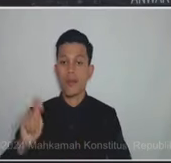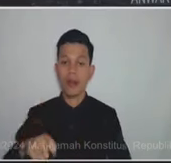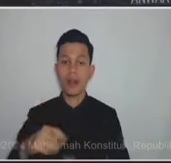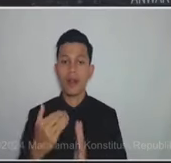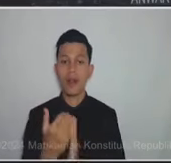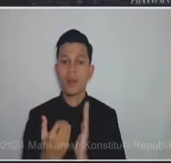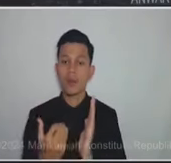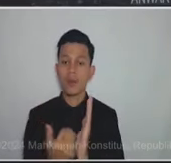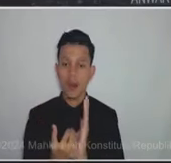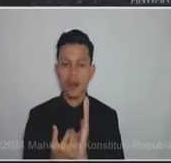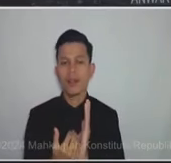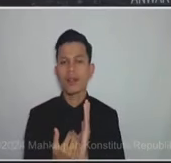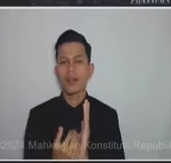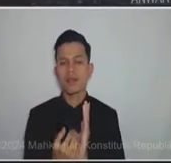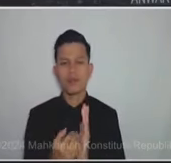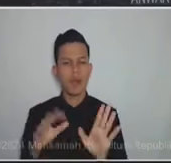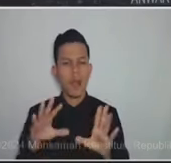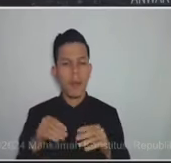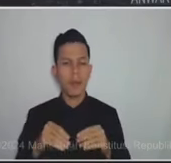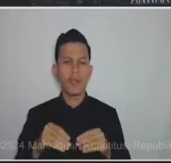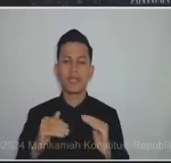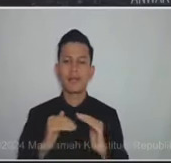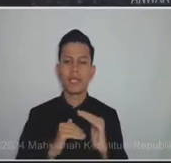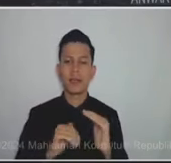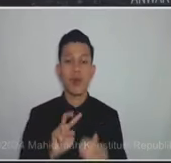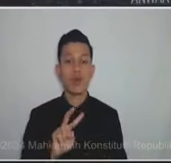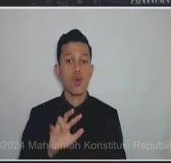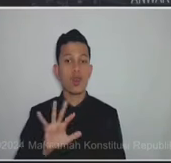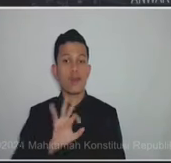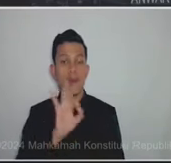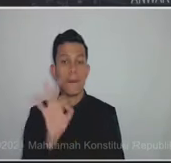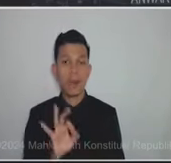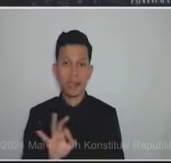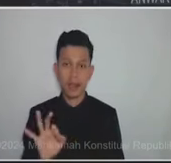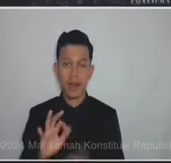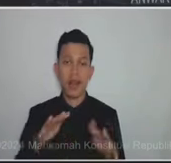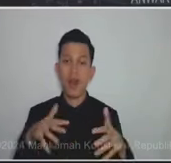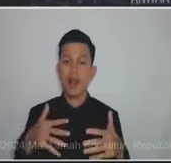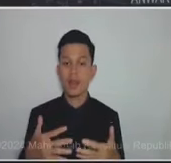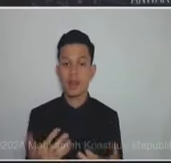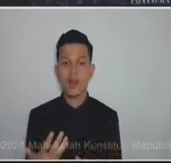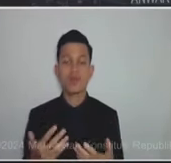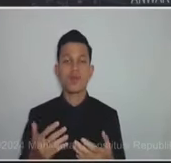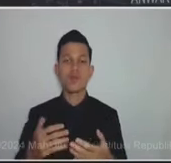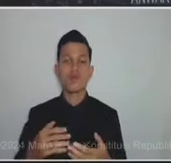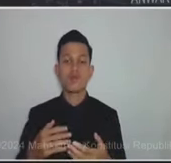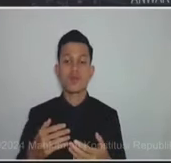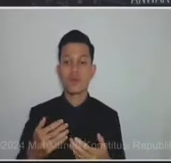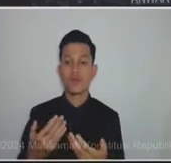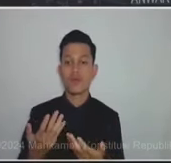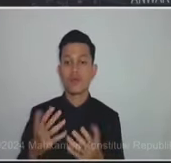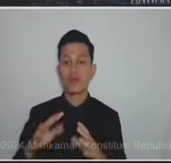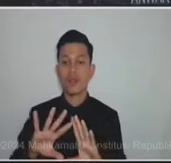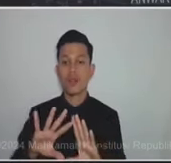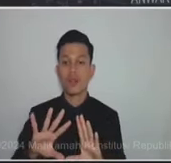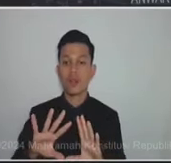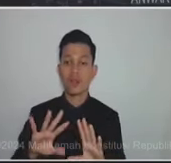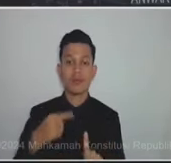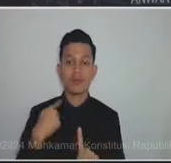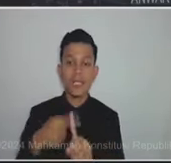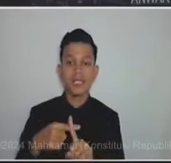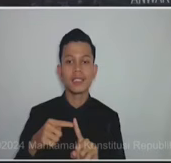ketentuan memperoleh paling sedikit 25% dan akumulasi